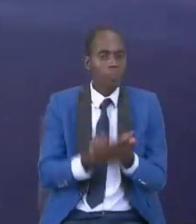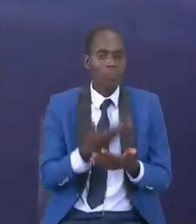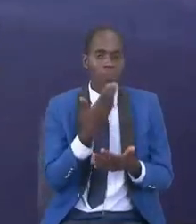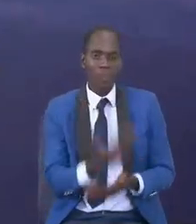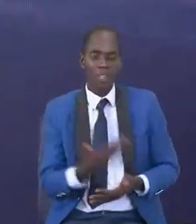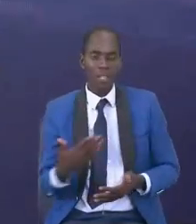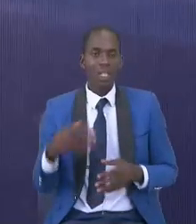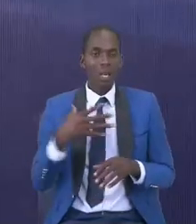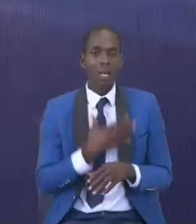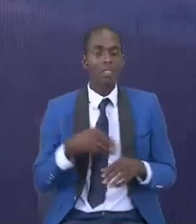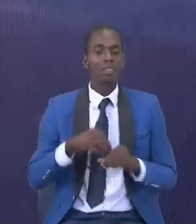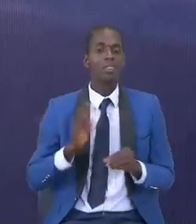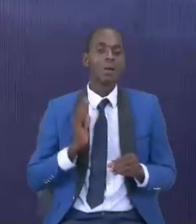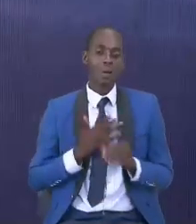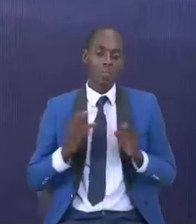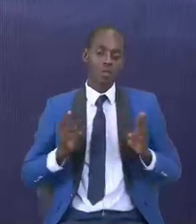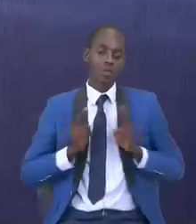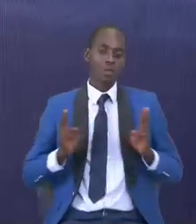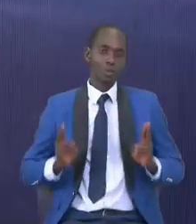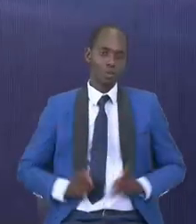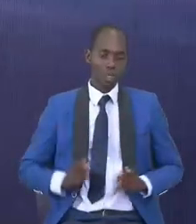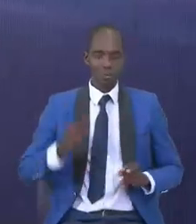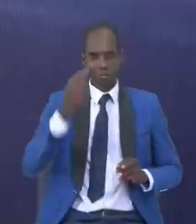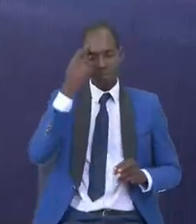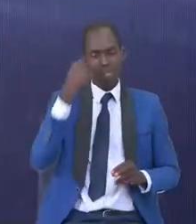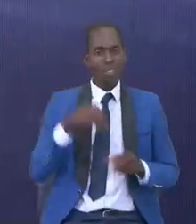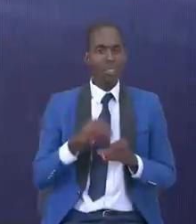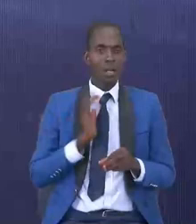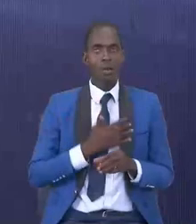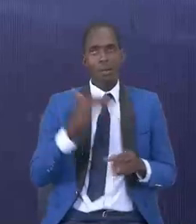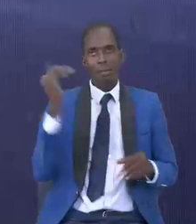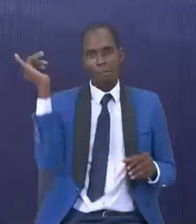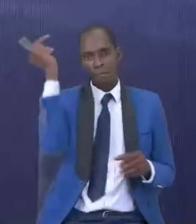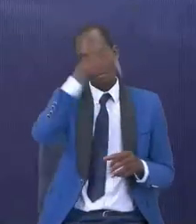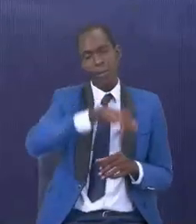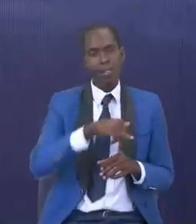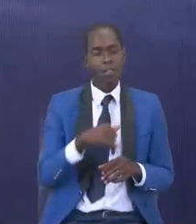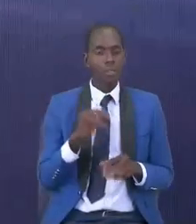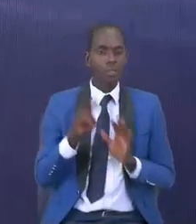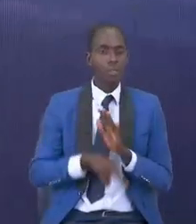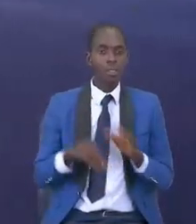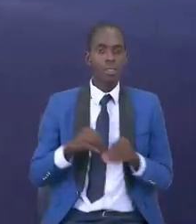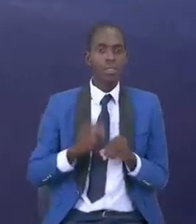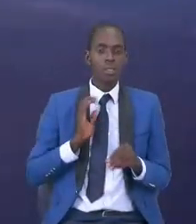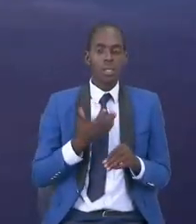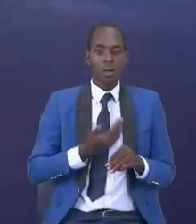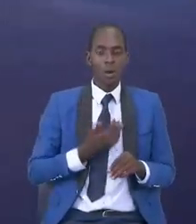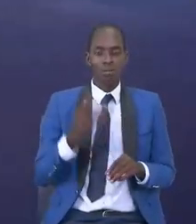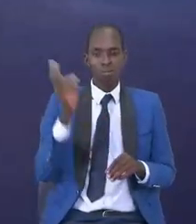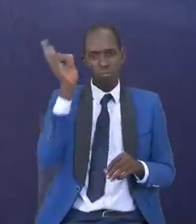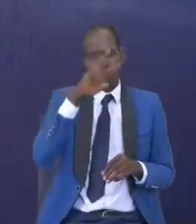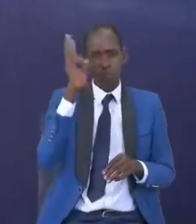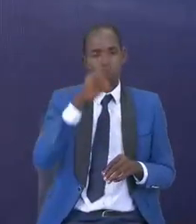choses, mais dans notre humanité, dans notre folie, dans notre ignorance